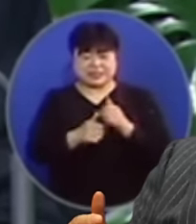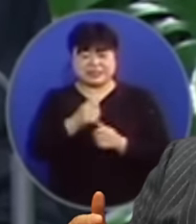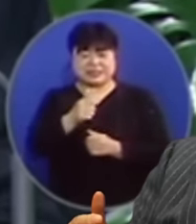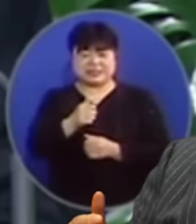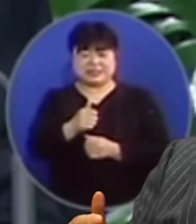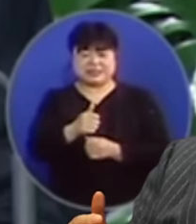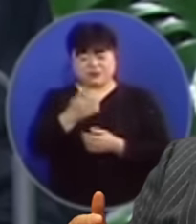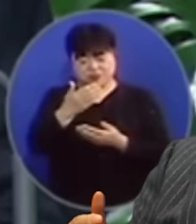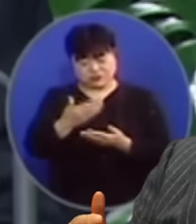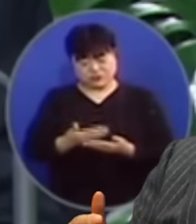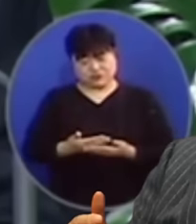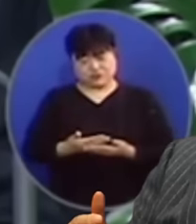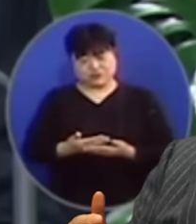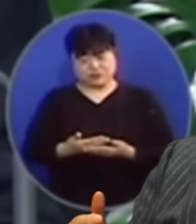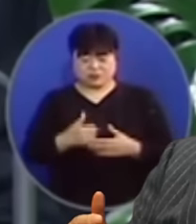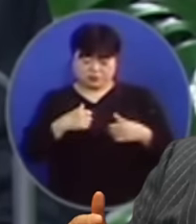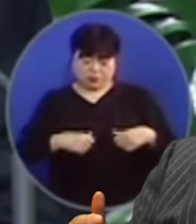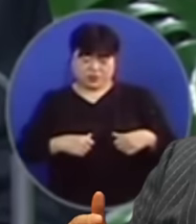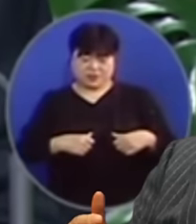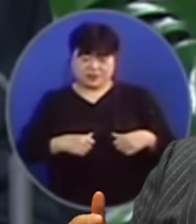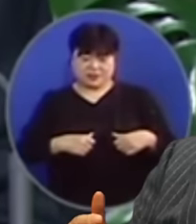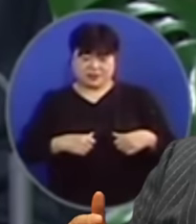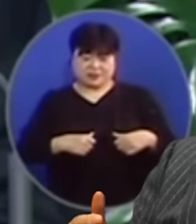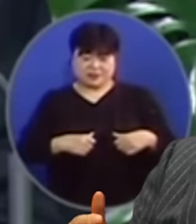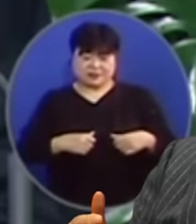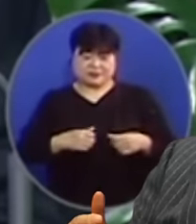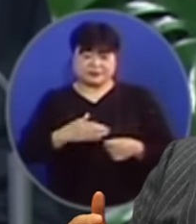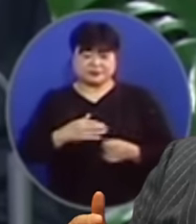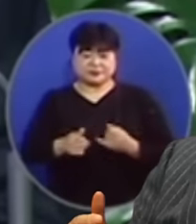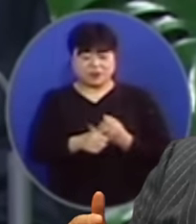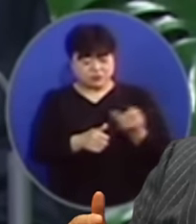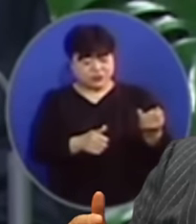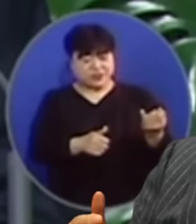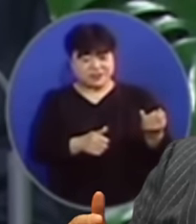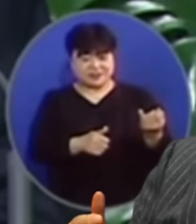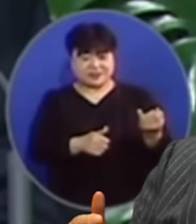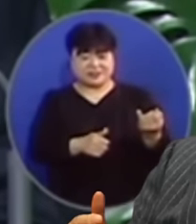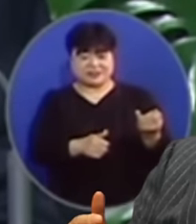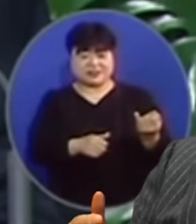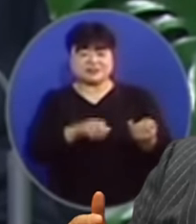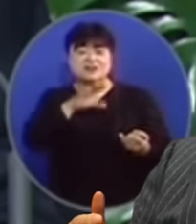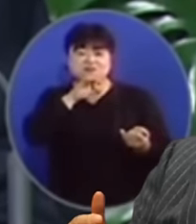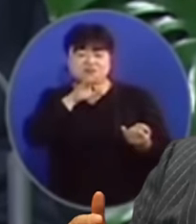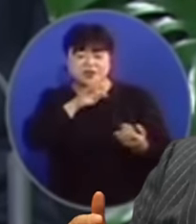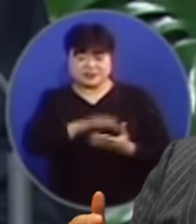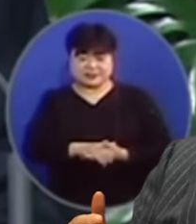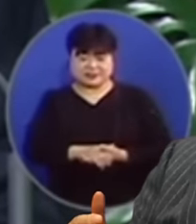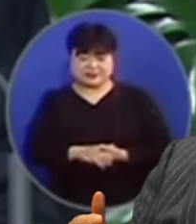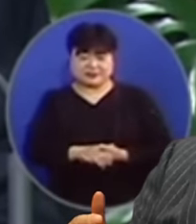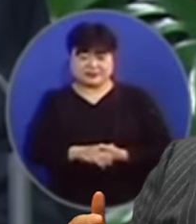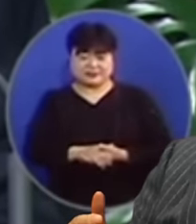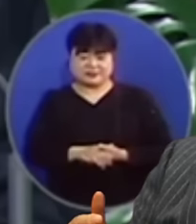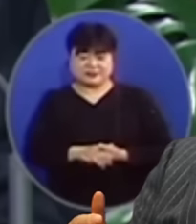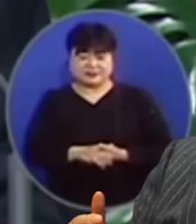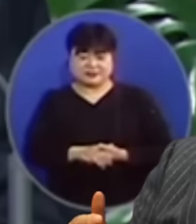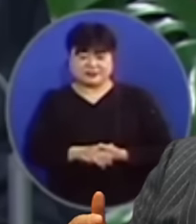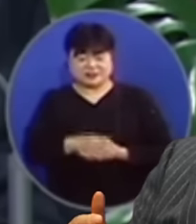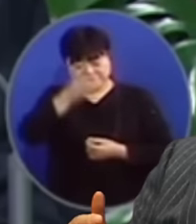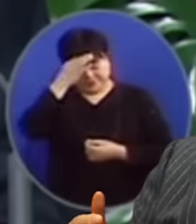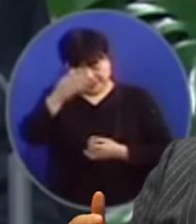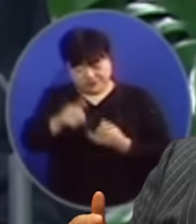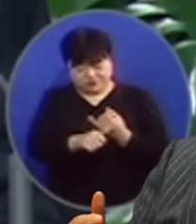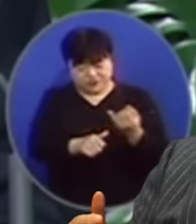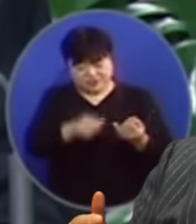줄 것을 포기했습니다. 그리고 자기 아내 사례에게 불평을 말했습니다. 사례가